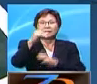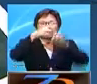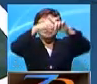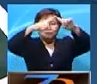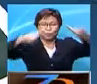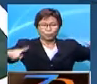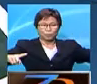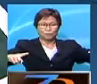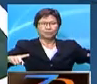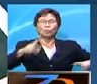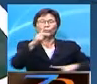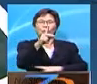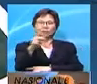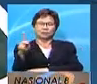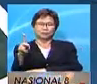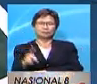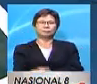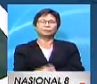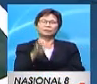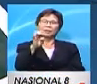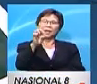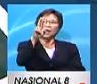perak Kuala kangsang